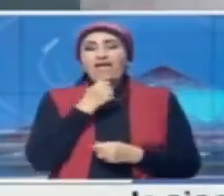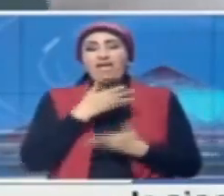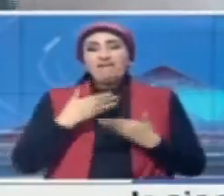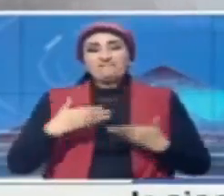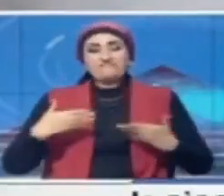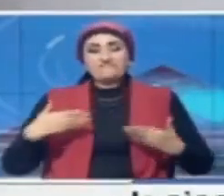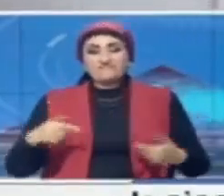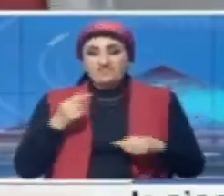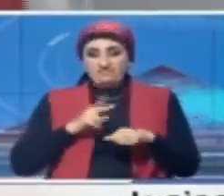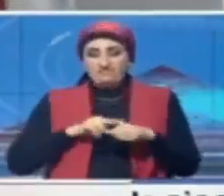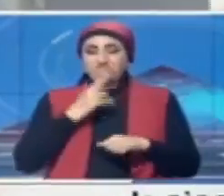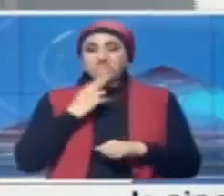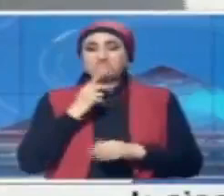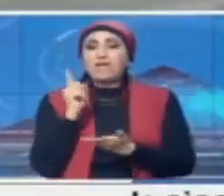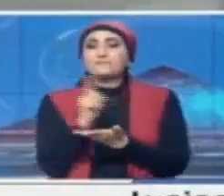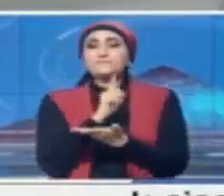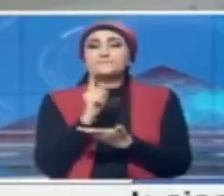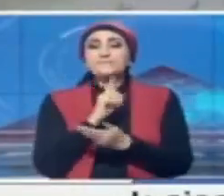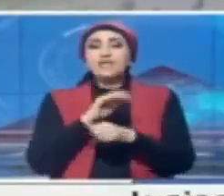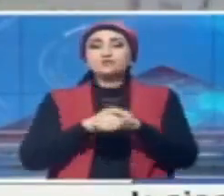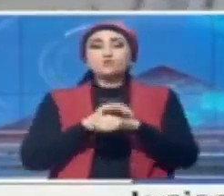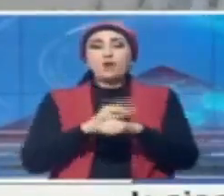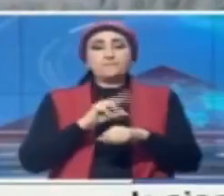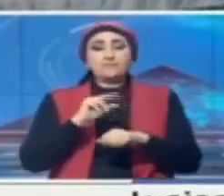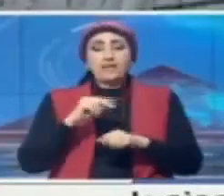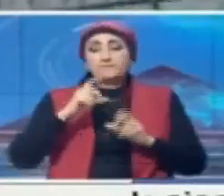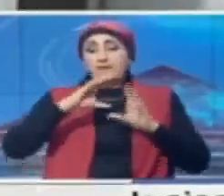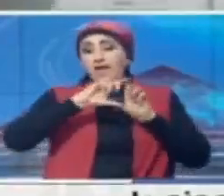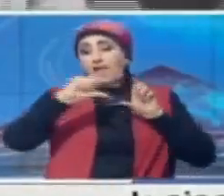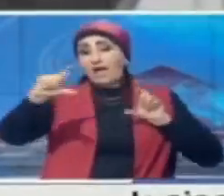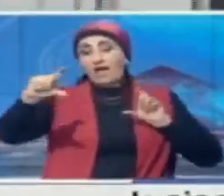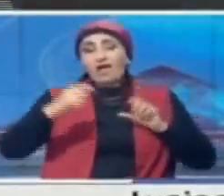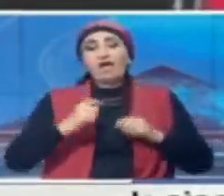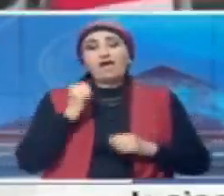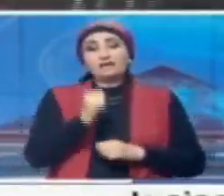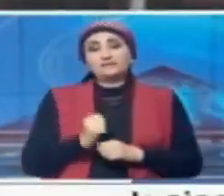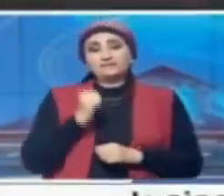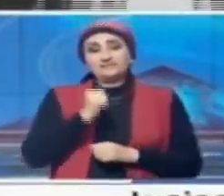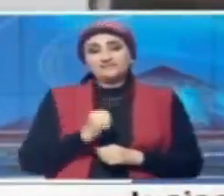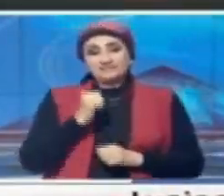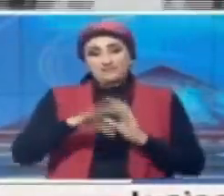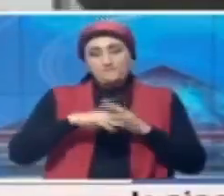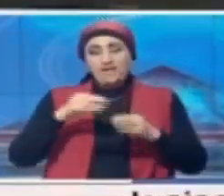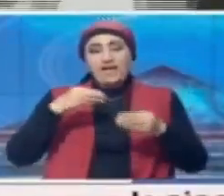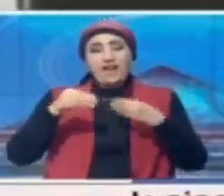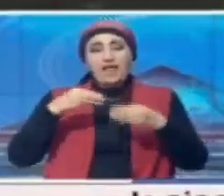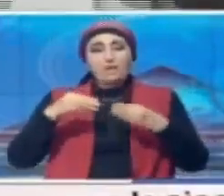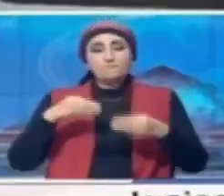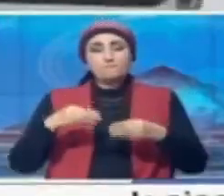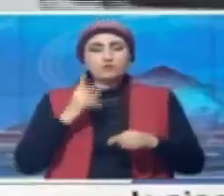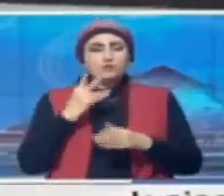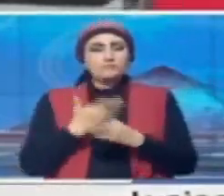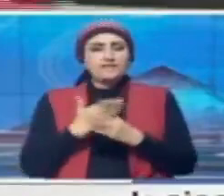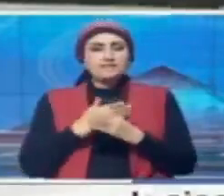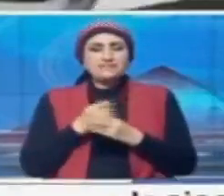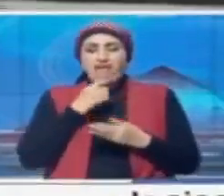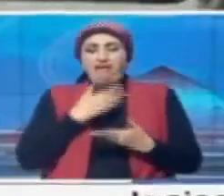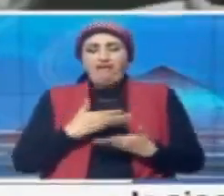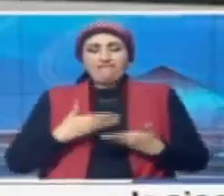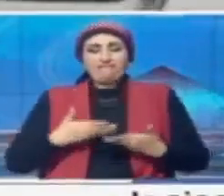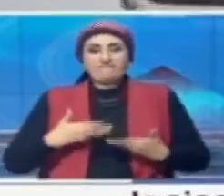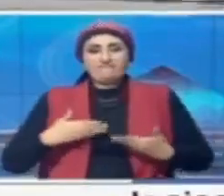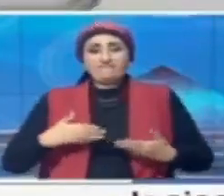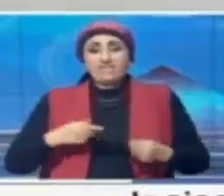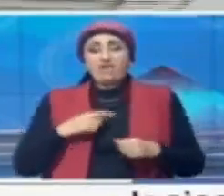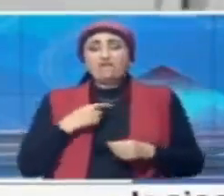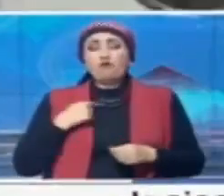نظيفة وصديقة للبيئة. عربات القطارات الجديدة مصنعة من الألومنيوم، ما يقلل من وزنها ويوفر